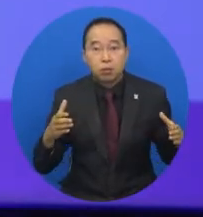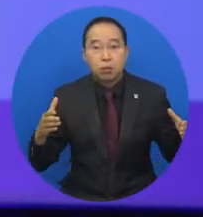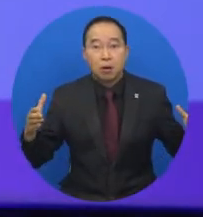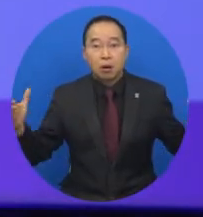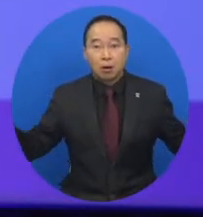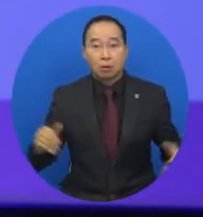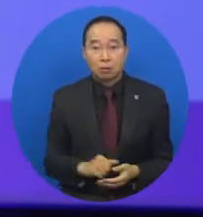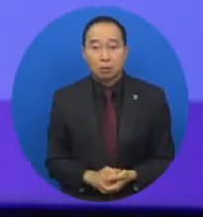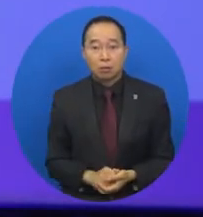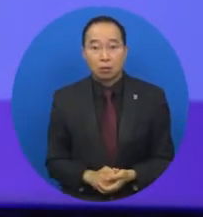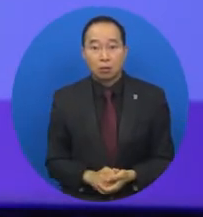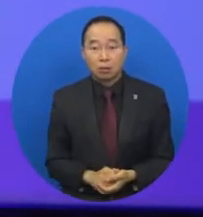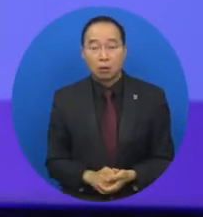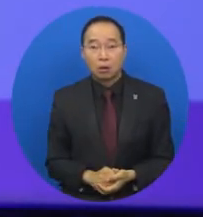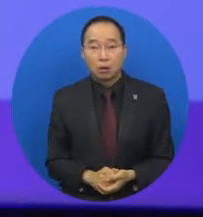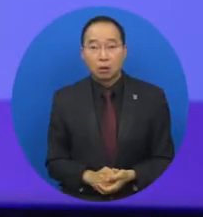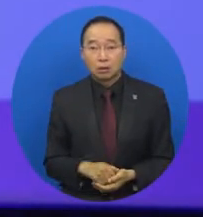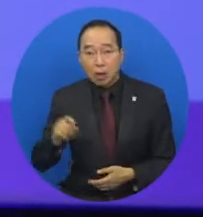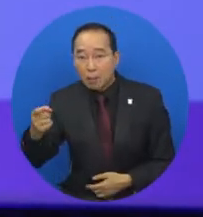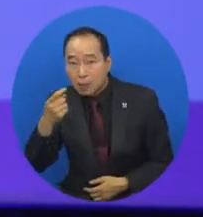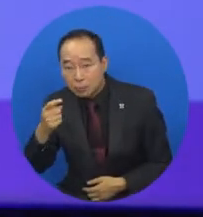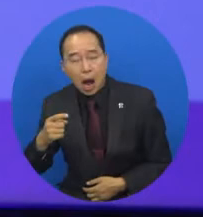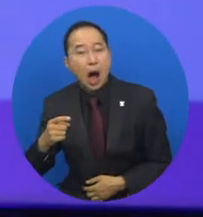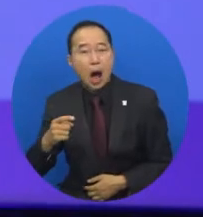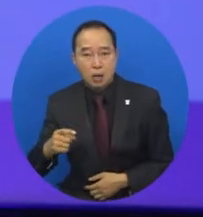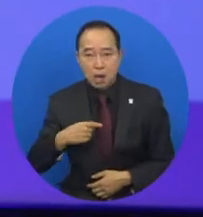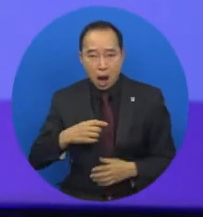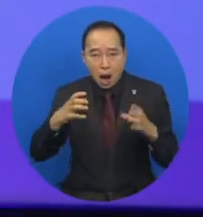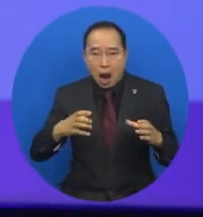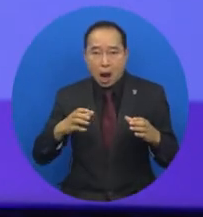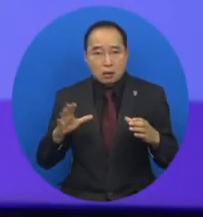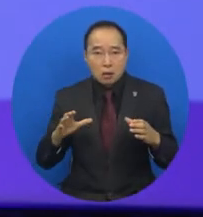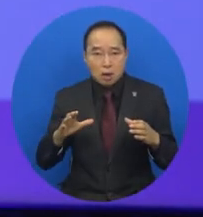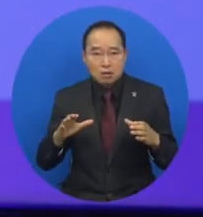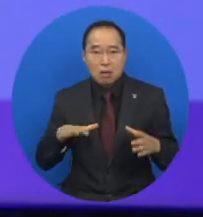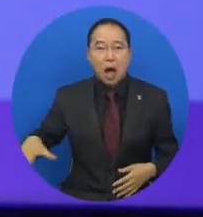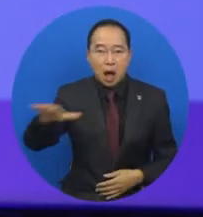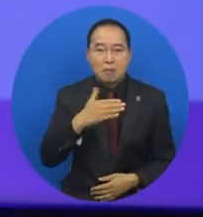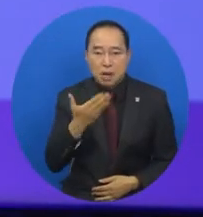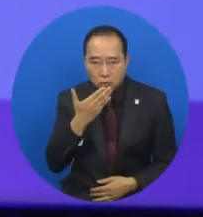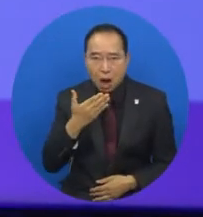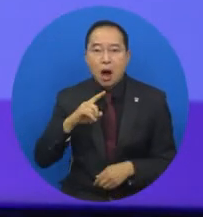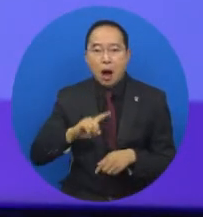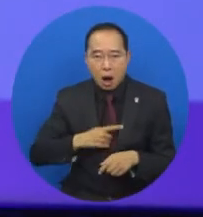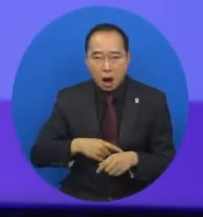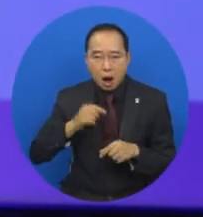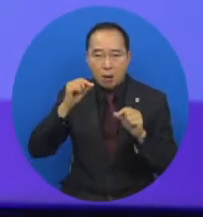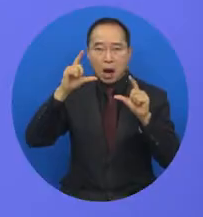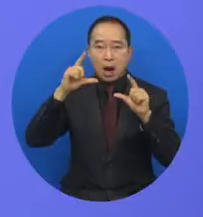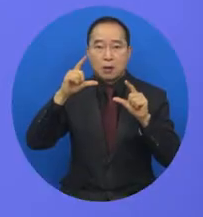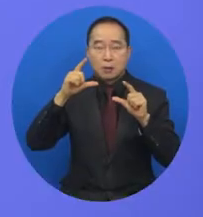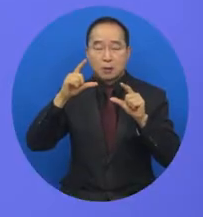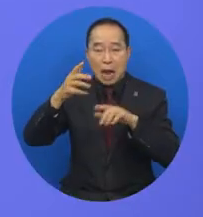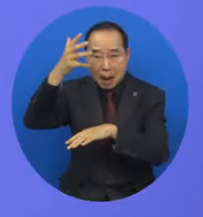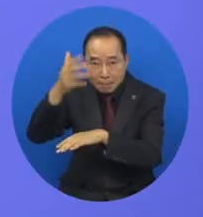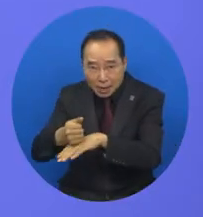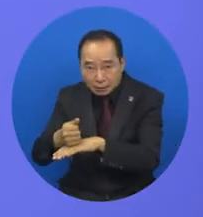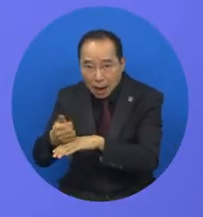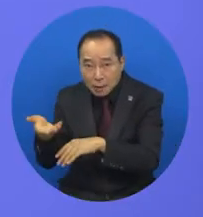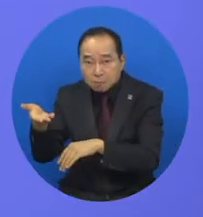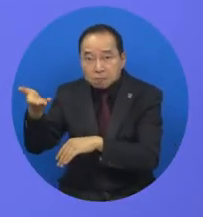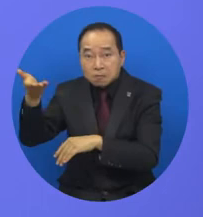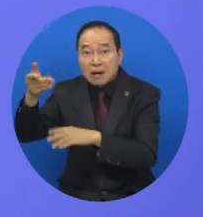발견했습니다. 아, 나는 어떤 것도 해 나갈 수 있겠구나 라는 생각과 함께